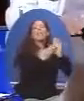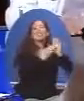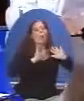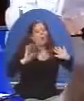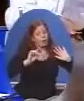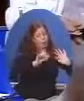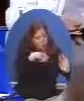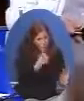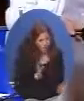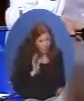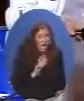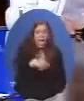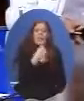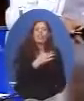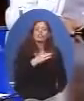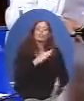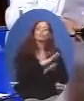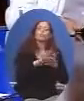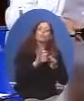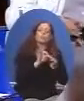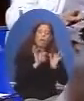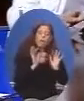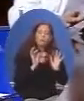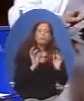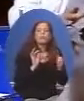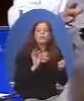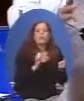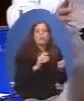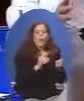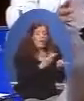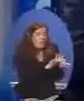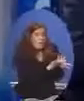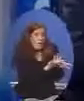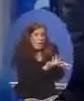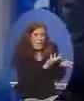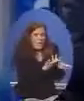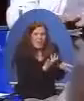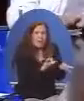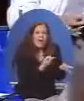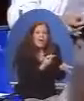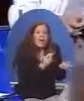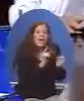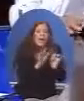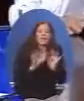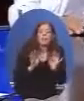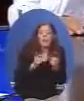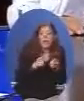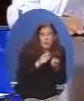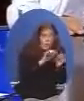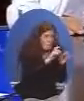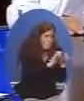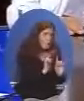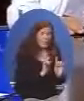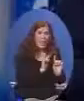בזה, אוקיי? הטענה שלי היא מאוד פשוטה. אבל מה הסמכות המקצועית שלך? אתה עיתונאי, אתה